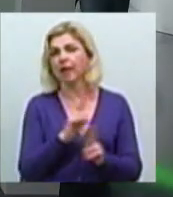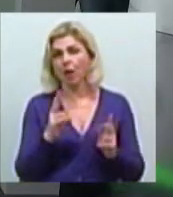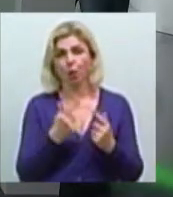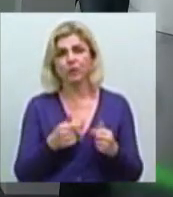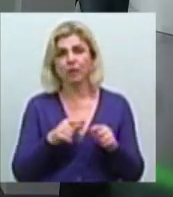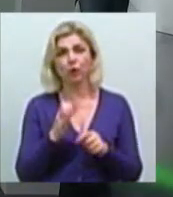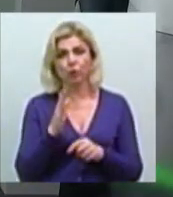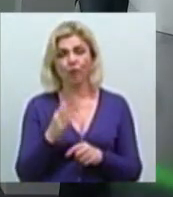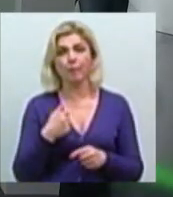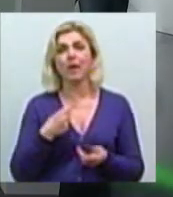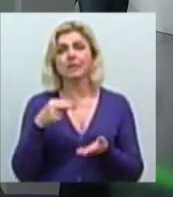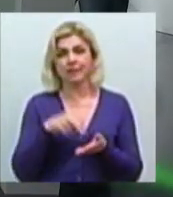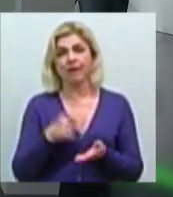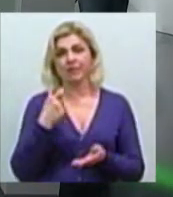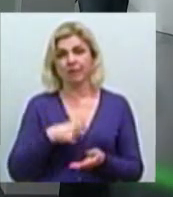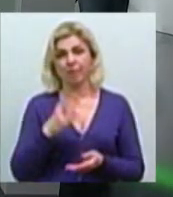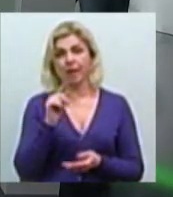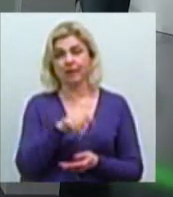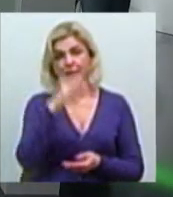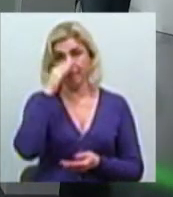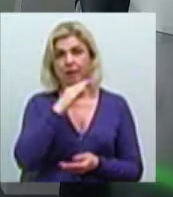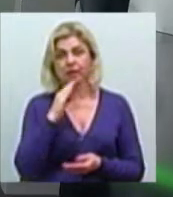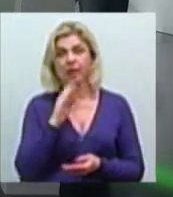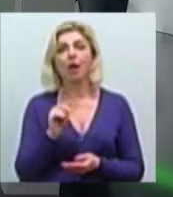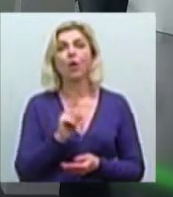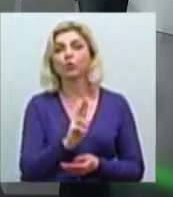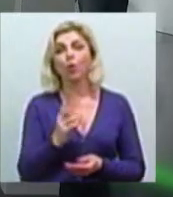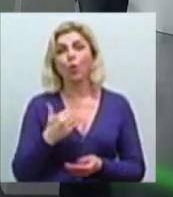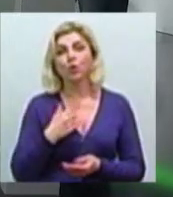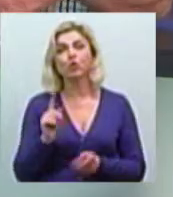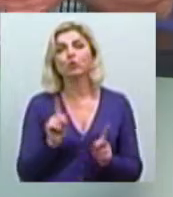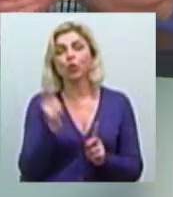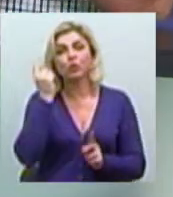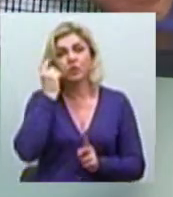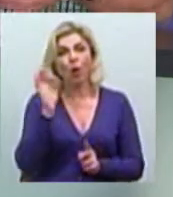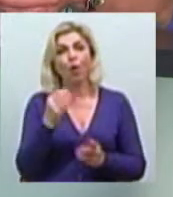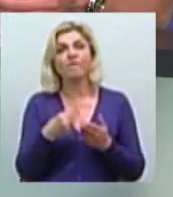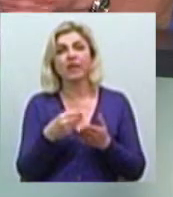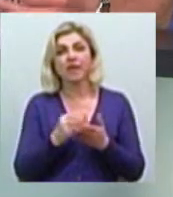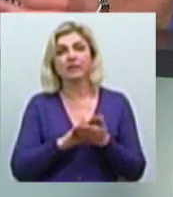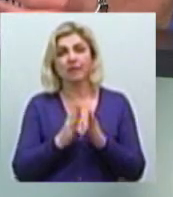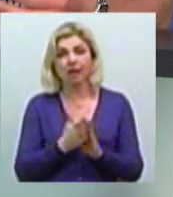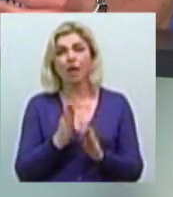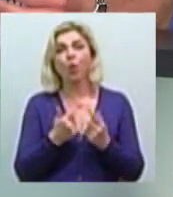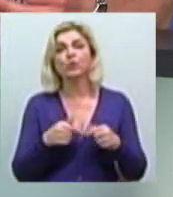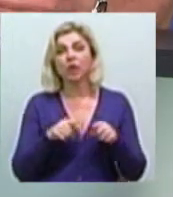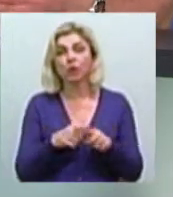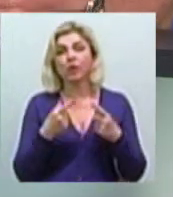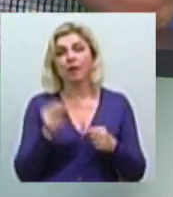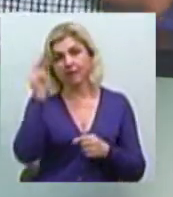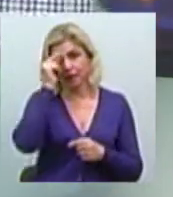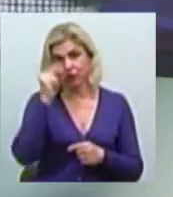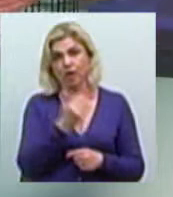Ми ставили себе на місце тих батьків, які хочуть щось дізнатись про фінансовий стан установи, де навчаються їхні діти.